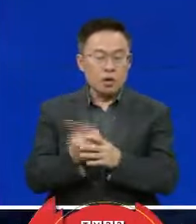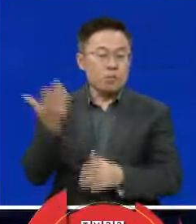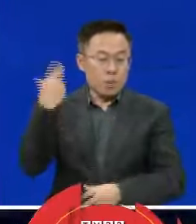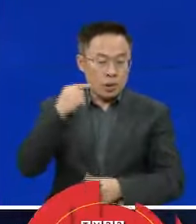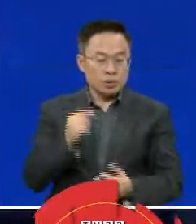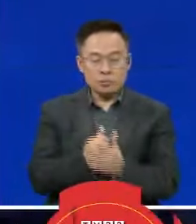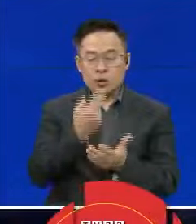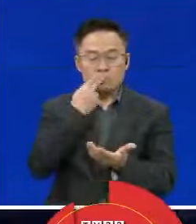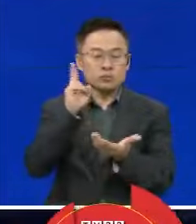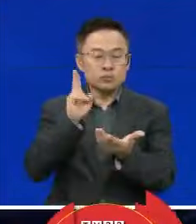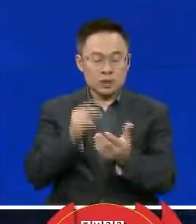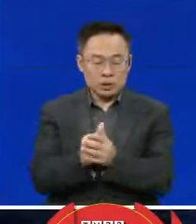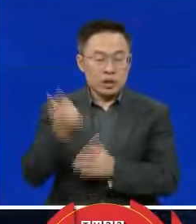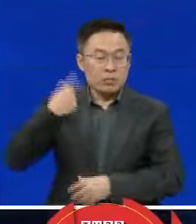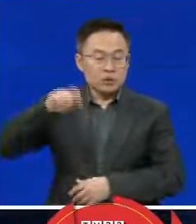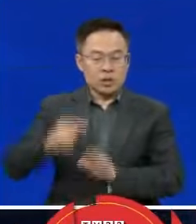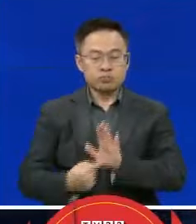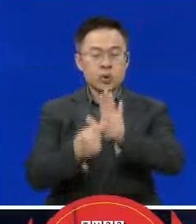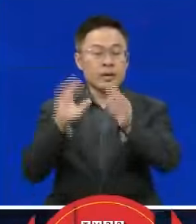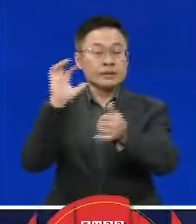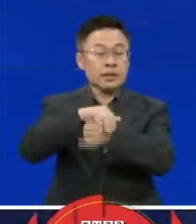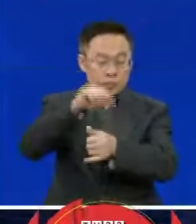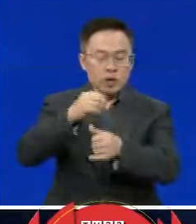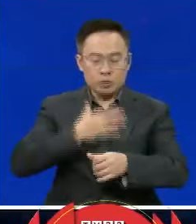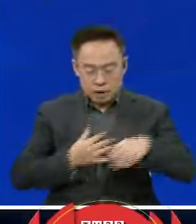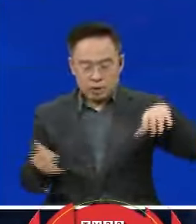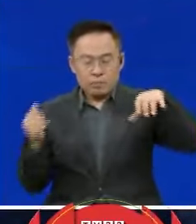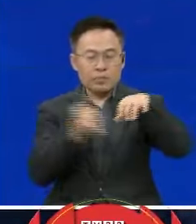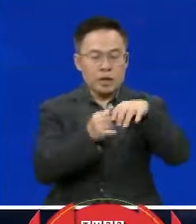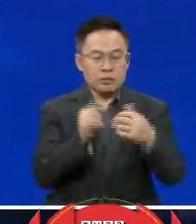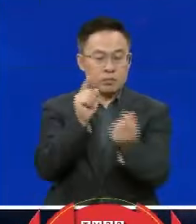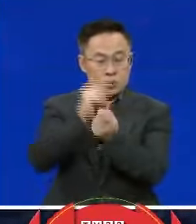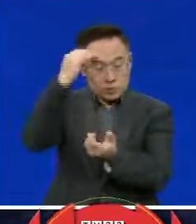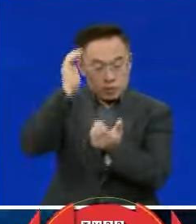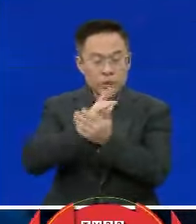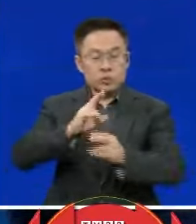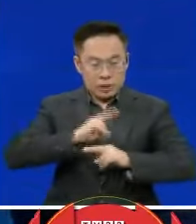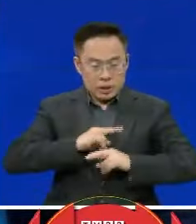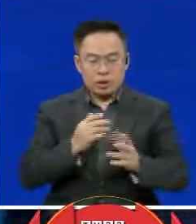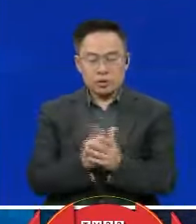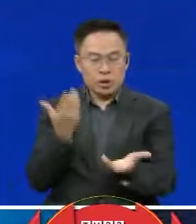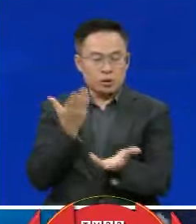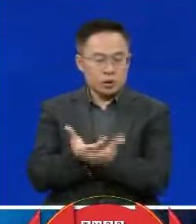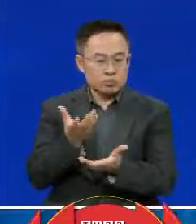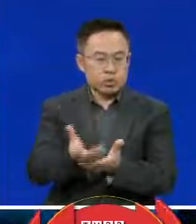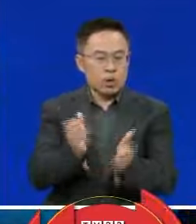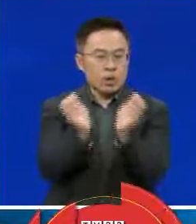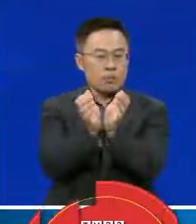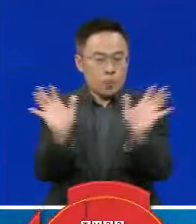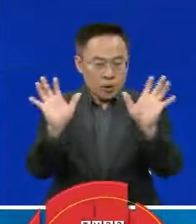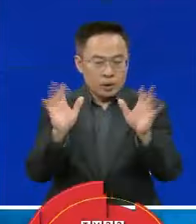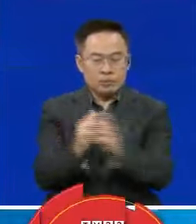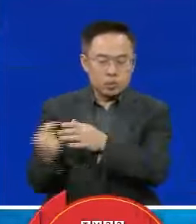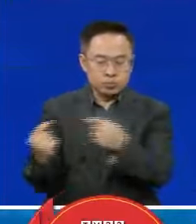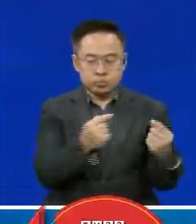กตินะครับแล้วก็ได้รับการประกันตัวออกมาต่อสู้คดีส่วนรายละเอียดการประกันขอไม่เปิดเผยแล้วก็บอกหลังจากนี้ก็พร้อมนะครับที่